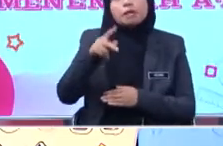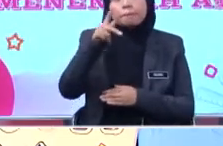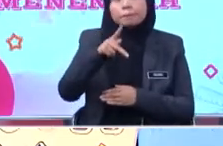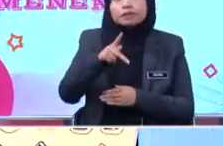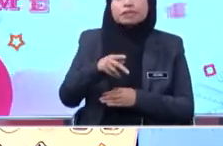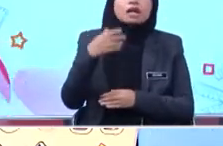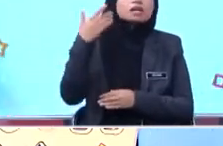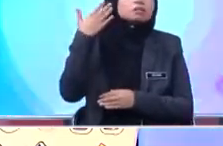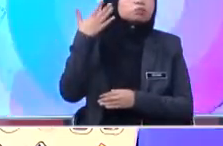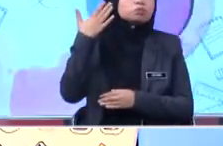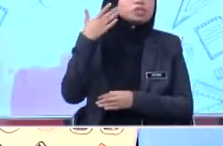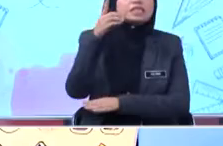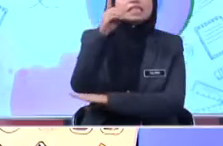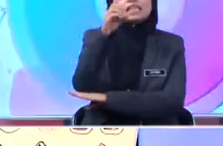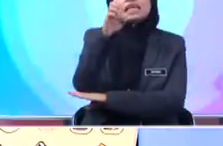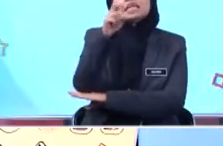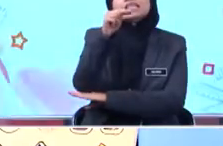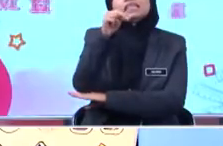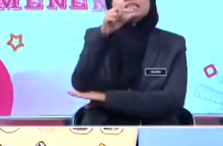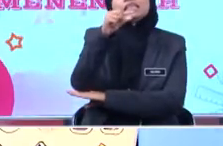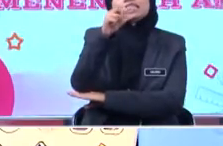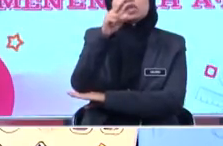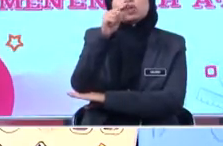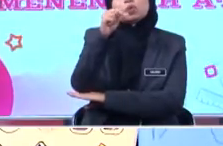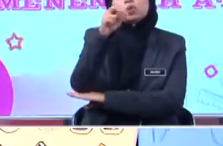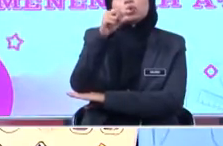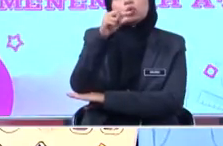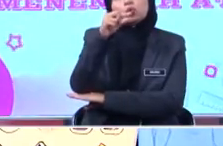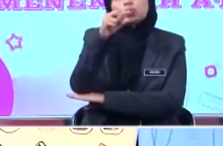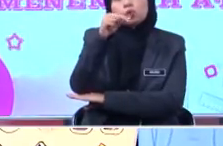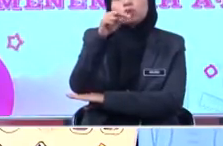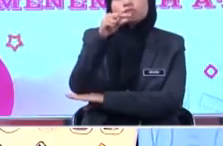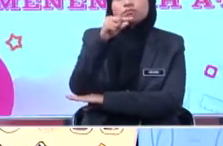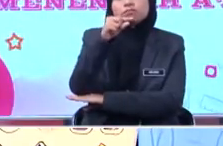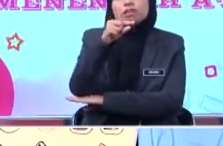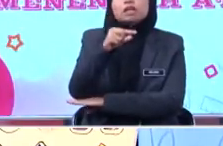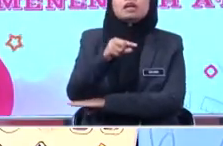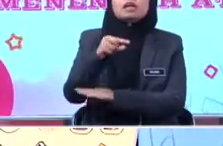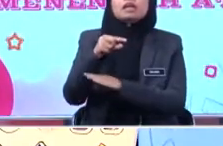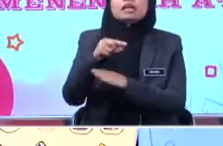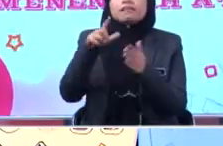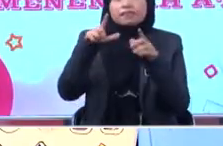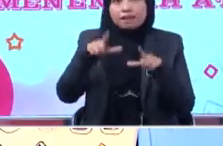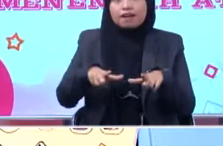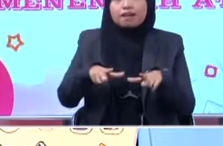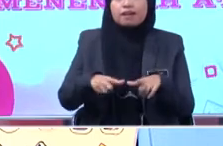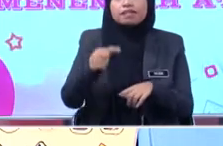bunyi dengung itu Kedengaran ataupun tidak kita Guna teknik yang Ustadzah ini memang membantu baik Ustaz